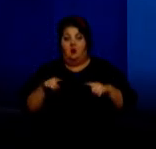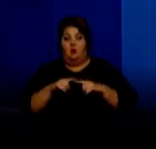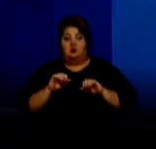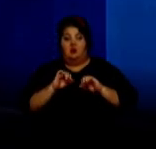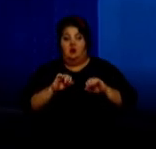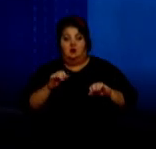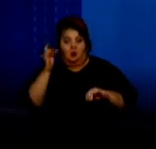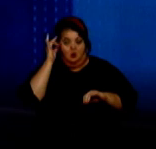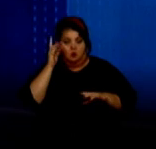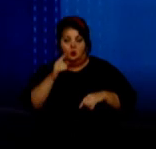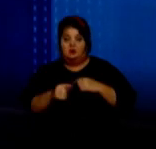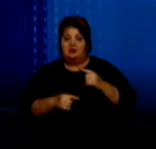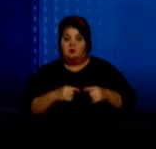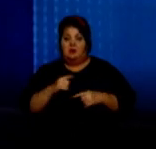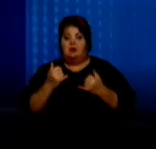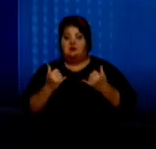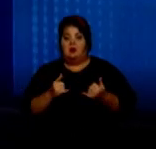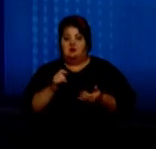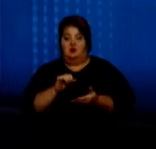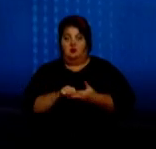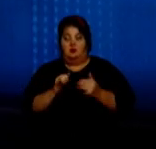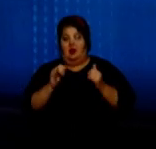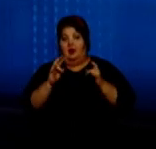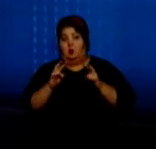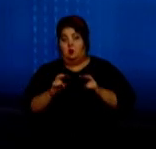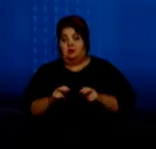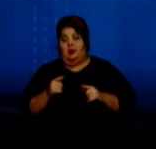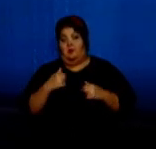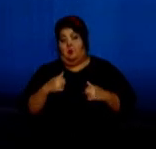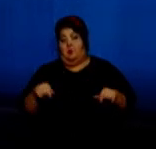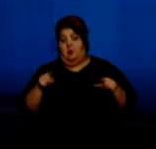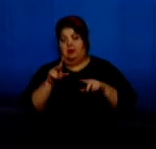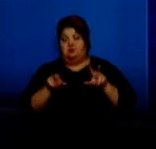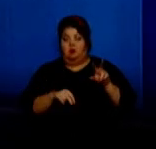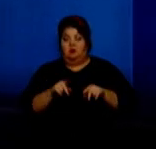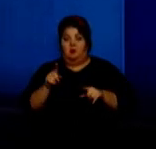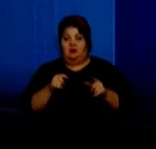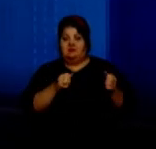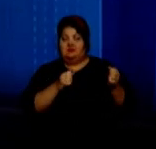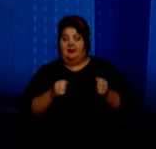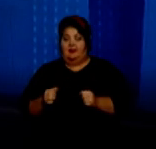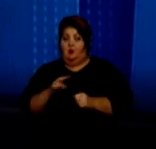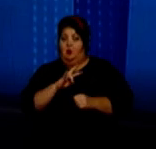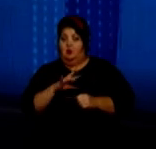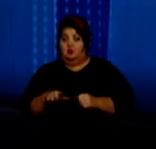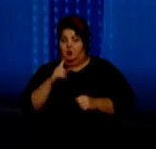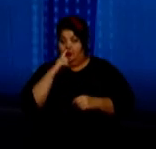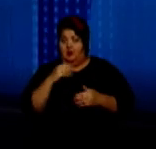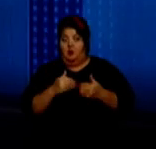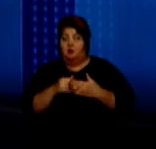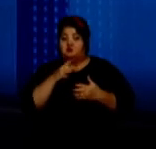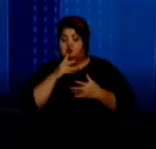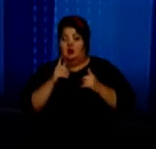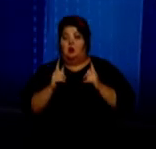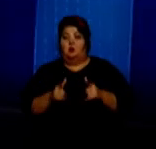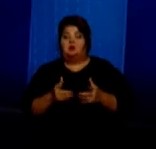культурної спадщини. Зараз документація на розгляді, і ми сподіваємося, що затримок не буде, і в найближчий час ми отримаємо